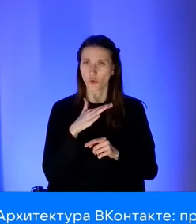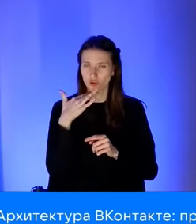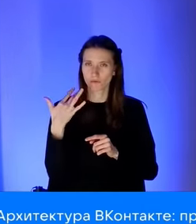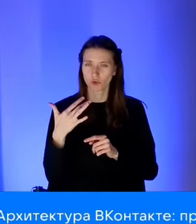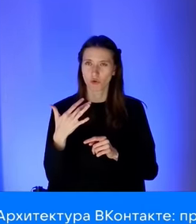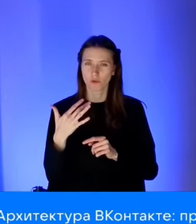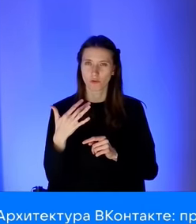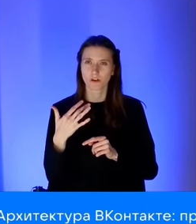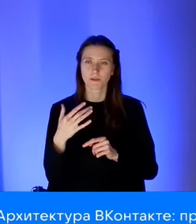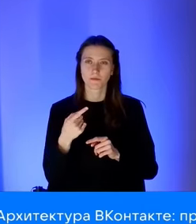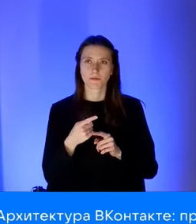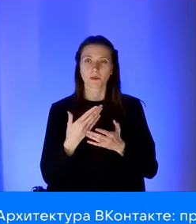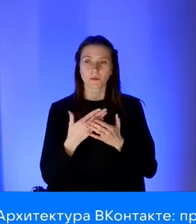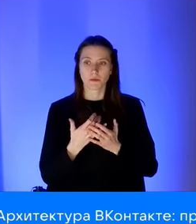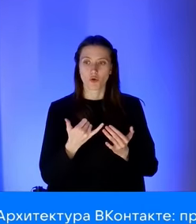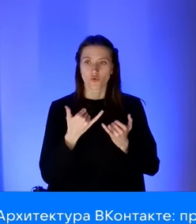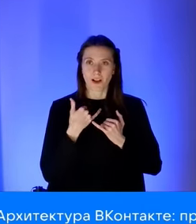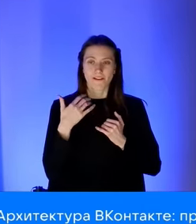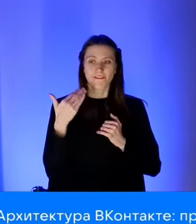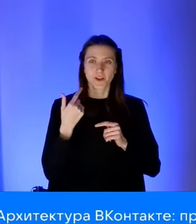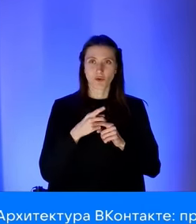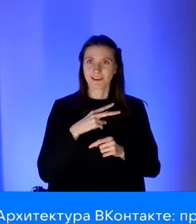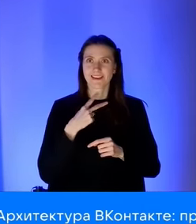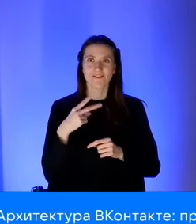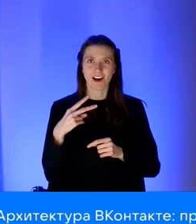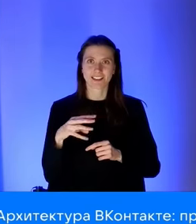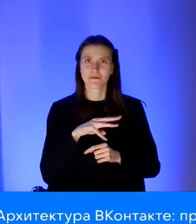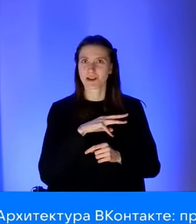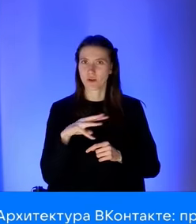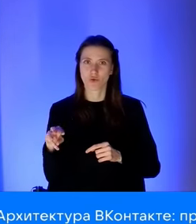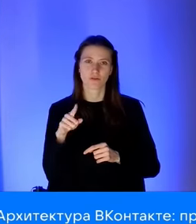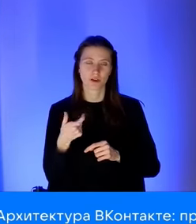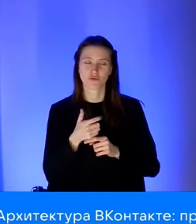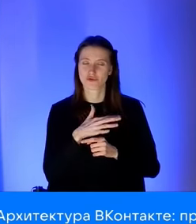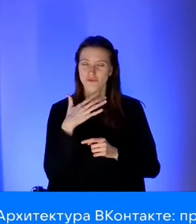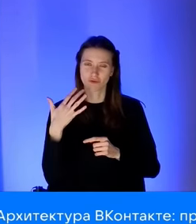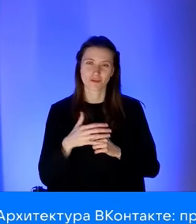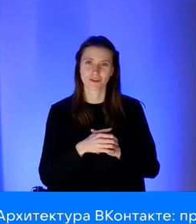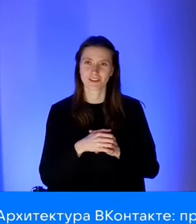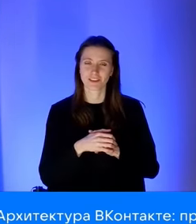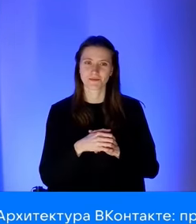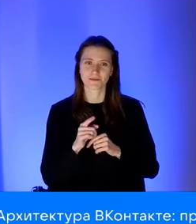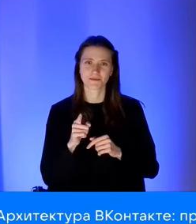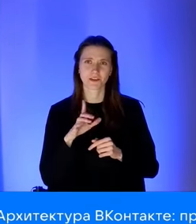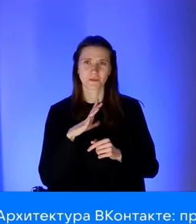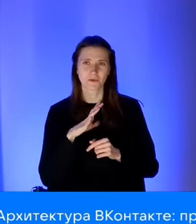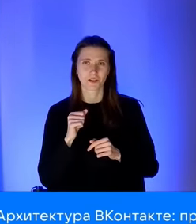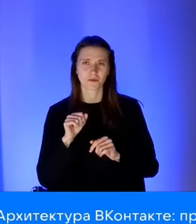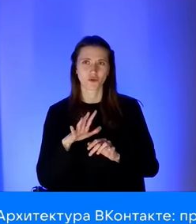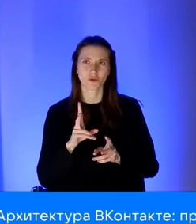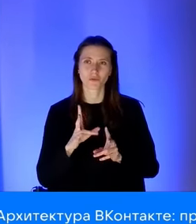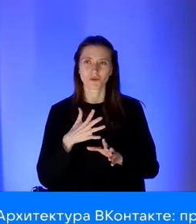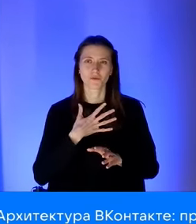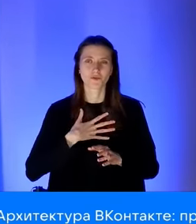нас 20 млн то есть не не намного больше а которого мы успешно переживаем всего у нас под